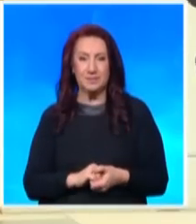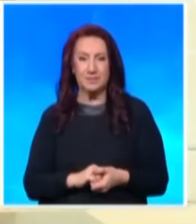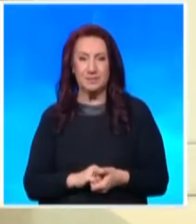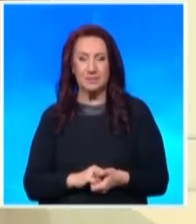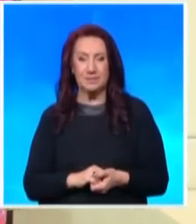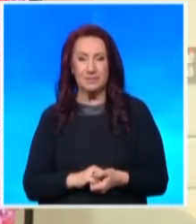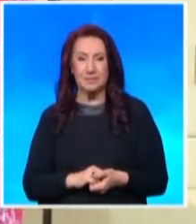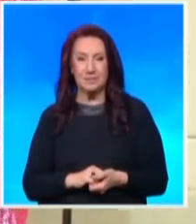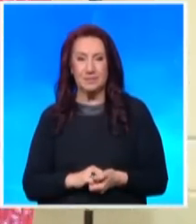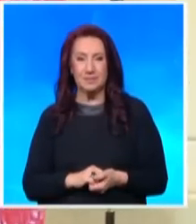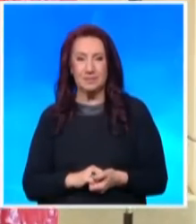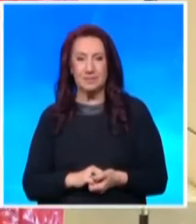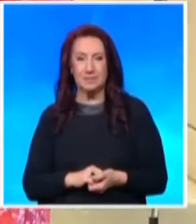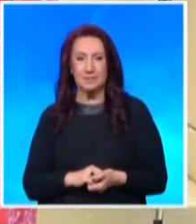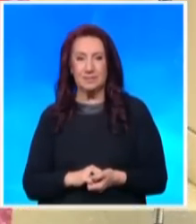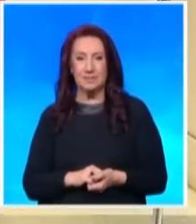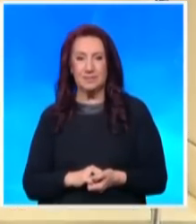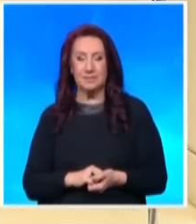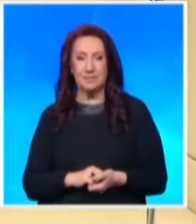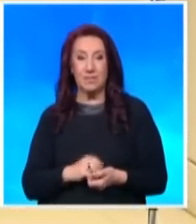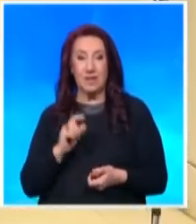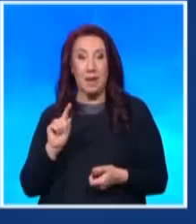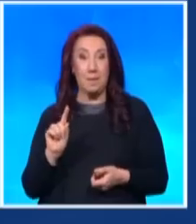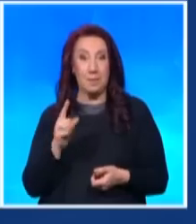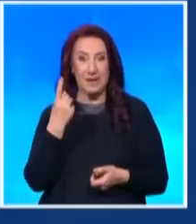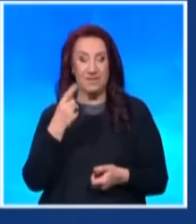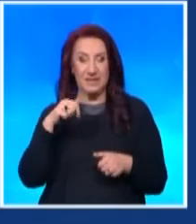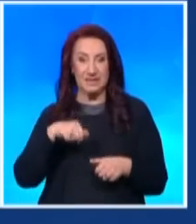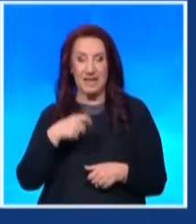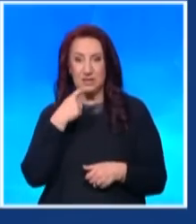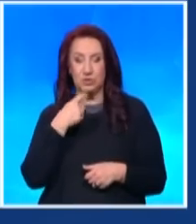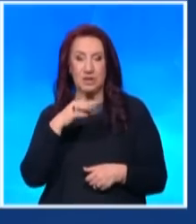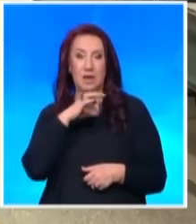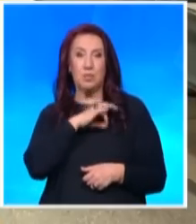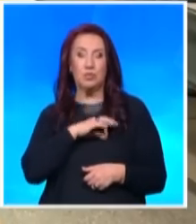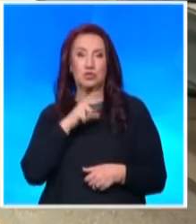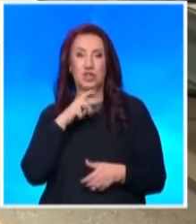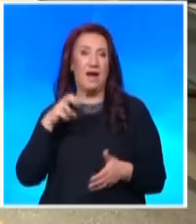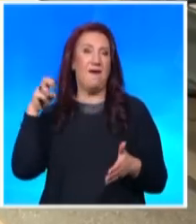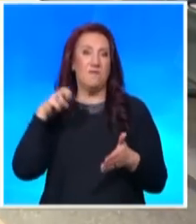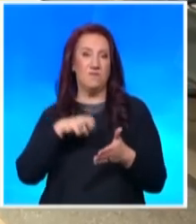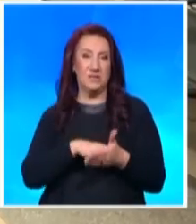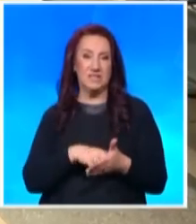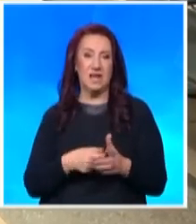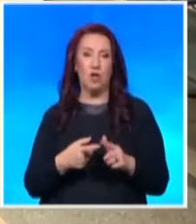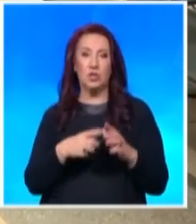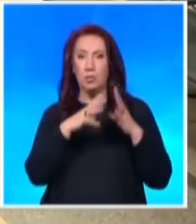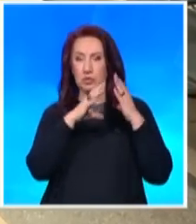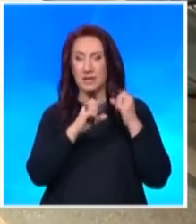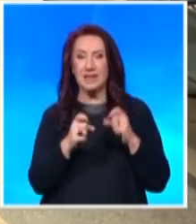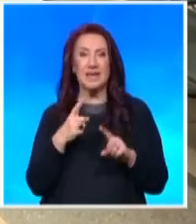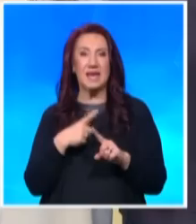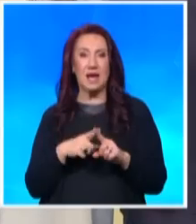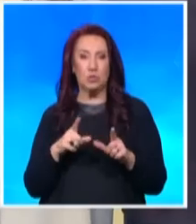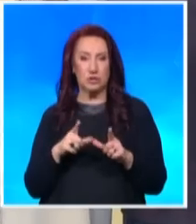Йорданов, get your visa! Първите за тази година получиха визите си от послание Херо Мустафа. За